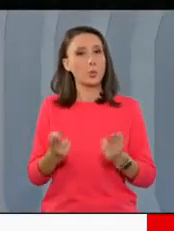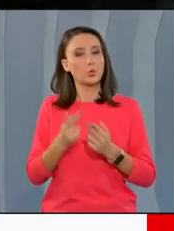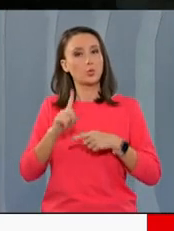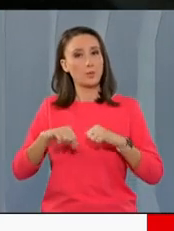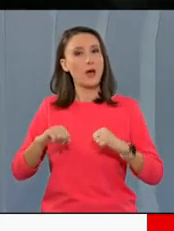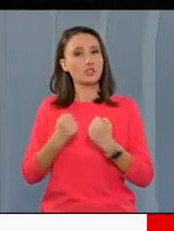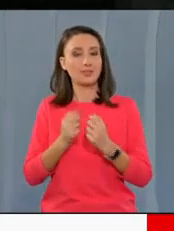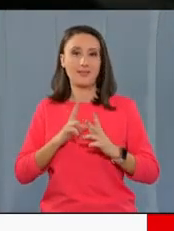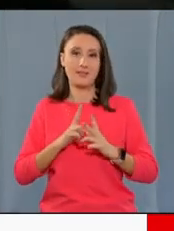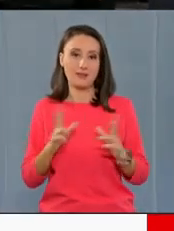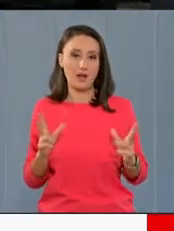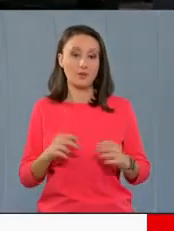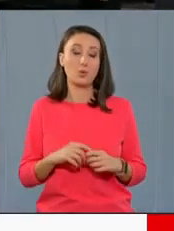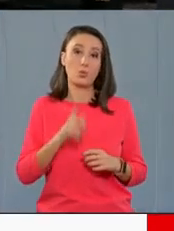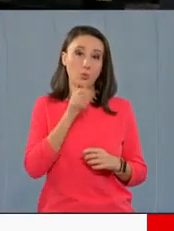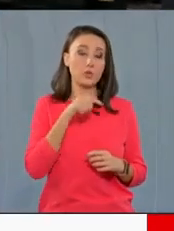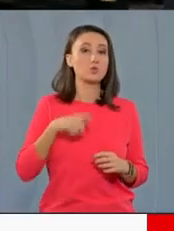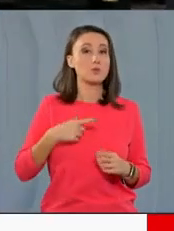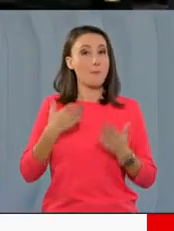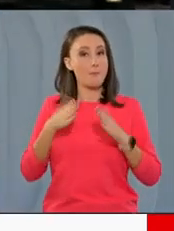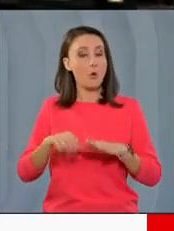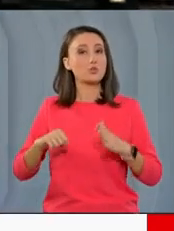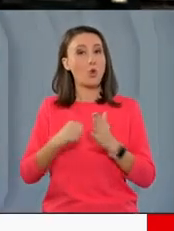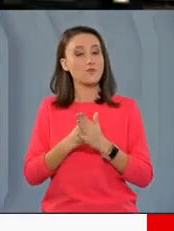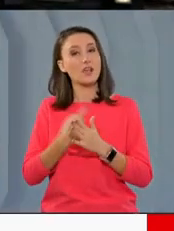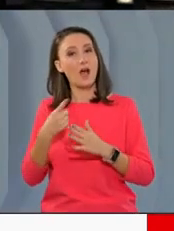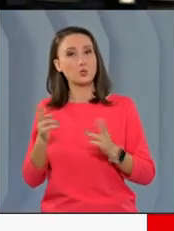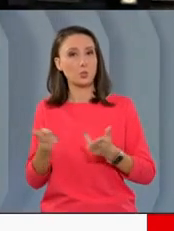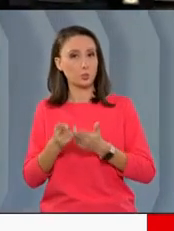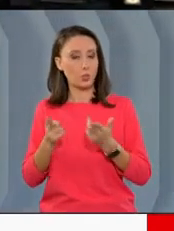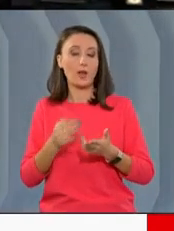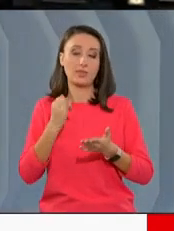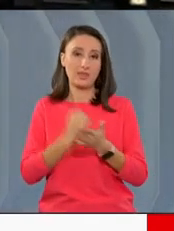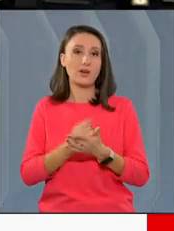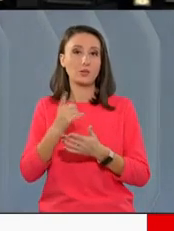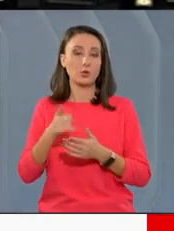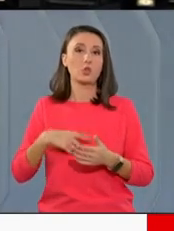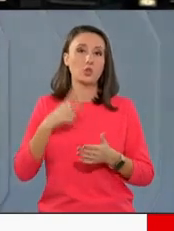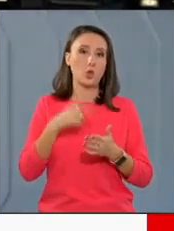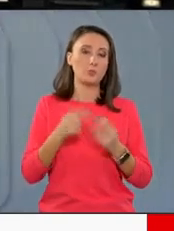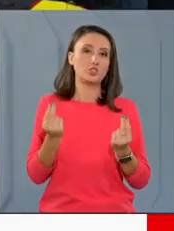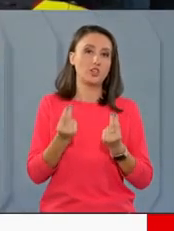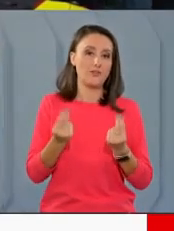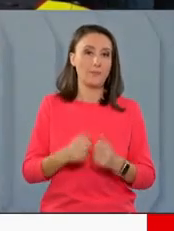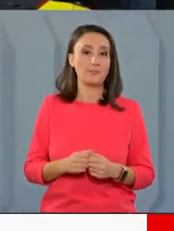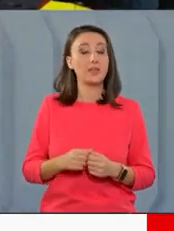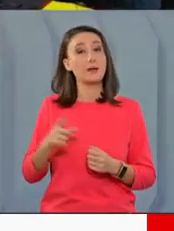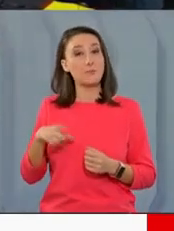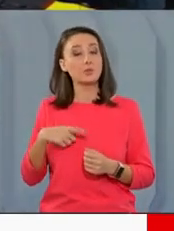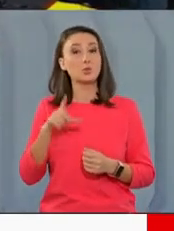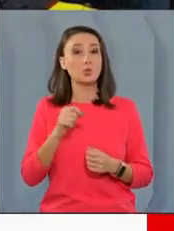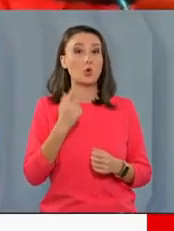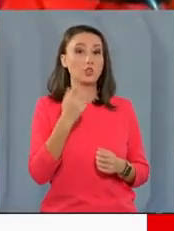urmare a accidentelor grave adică unde sunt morți răniți dar sunt și accidentați și într adevăr acolo sunt 2000 și ceva dar mai